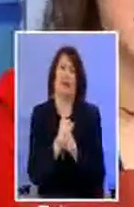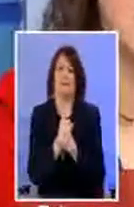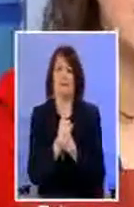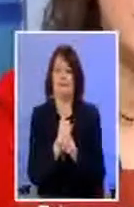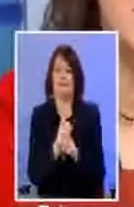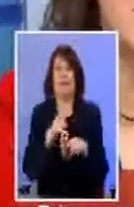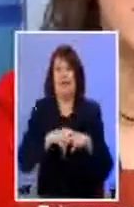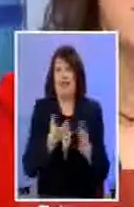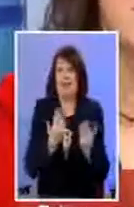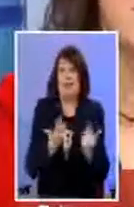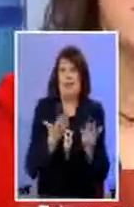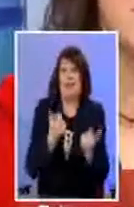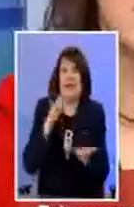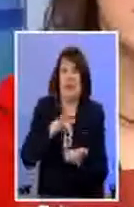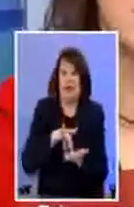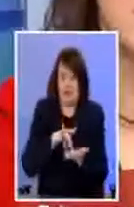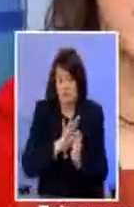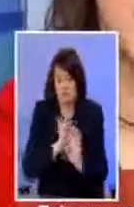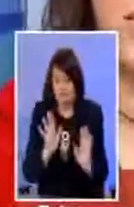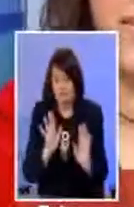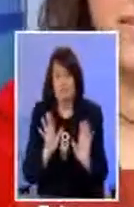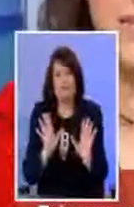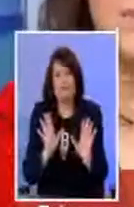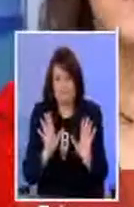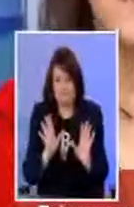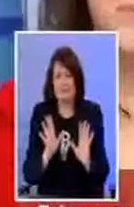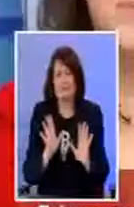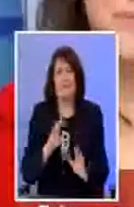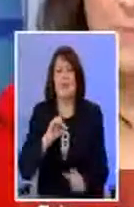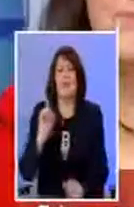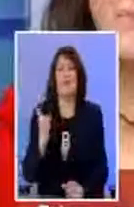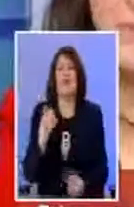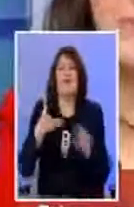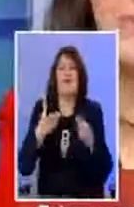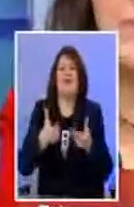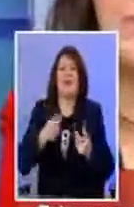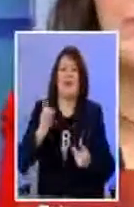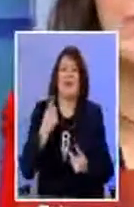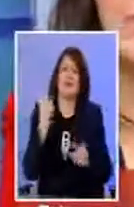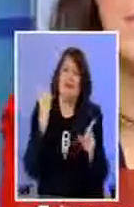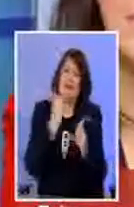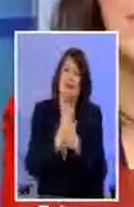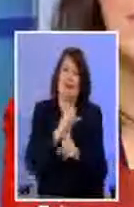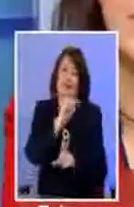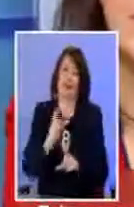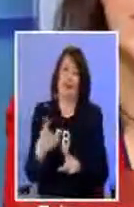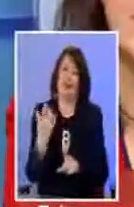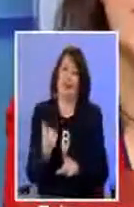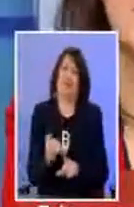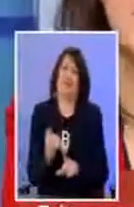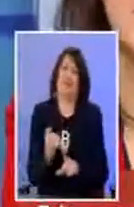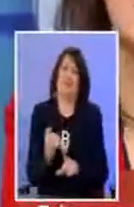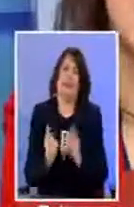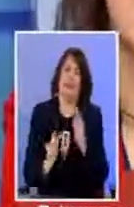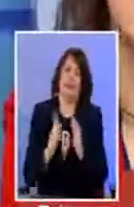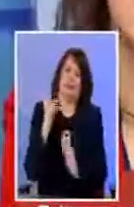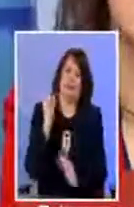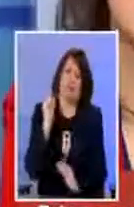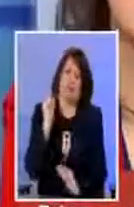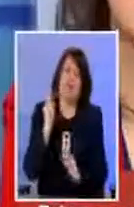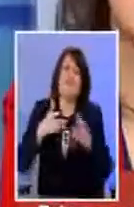στην Ελλάδα δεν υπήρχαν κέντρα για μειοτυφυσιοθεραπεία. Στην Ιταλία υπήρχαν κάποια πολύ εξελιγμένα κέντρα για